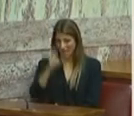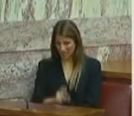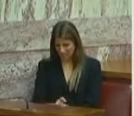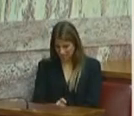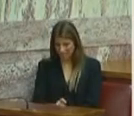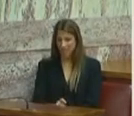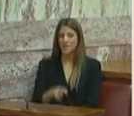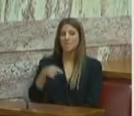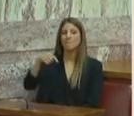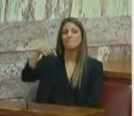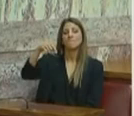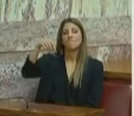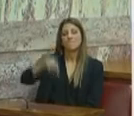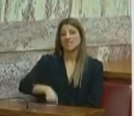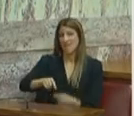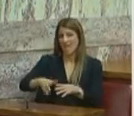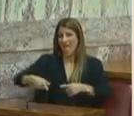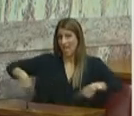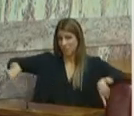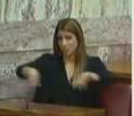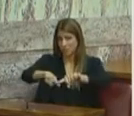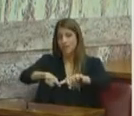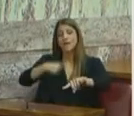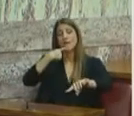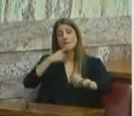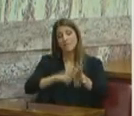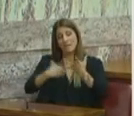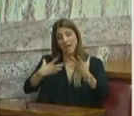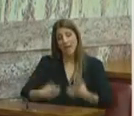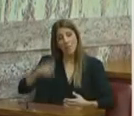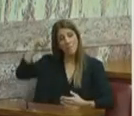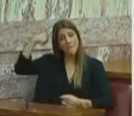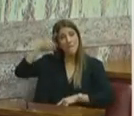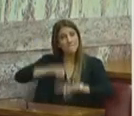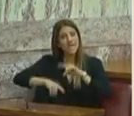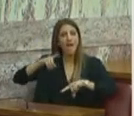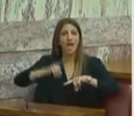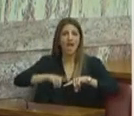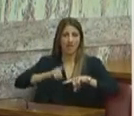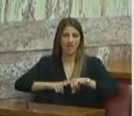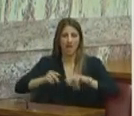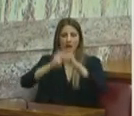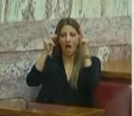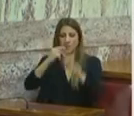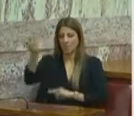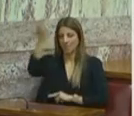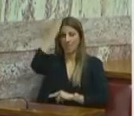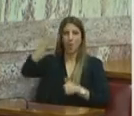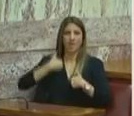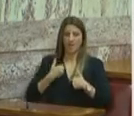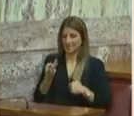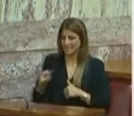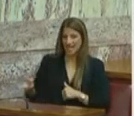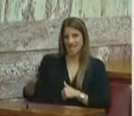Ελλάδα και μόνο την Ελλάδα, και γι' αυτό τιμωρήθηκα. Θα σας διαβάσω μια είδηση πρόσφατη, της